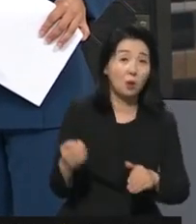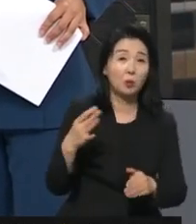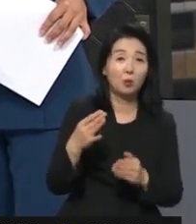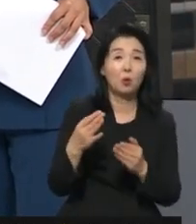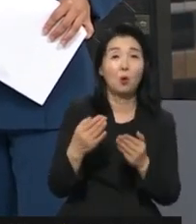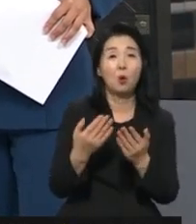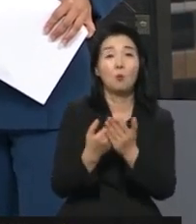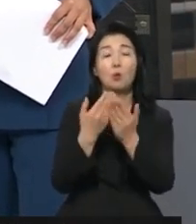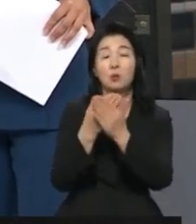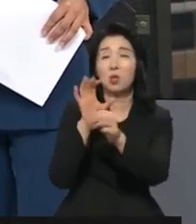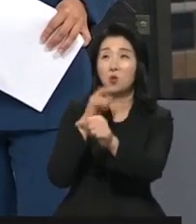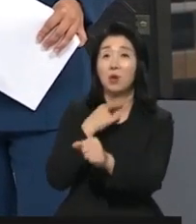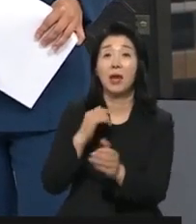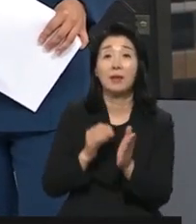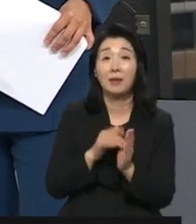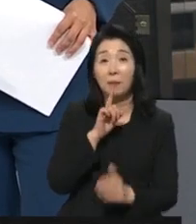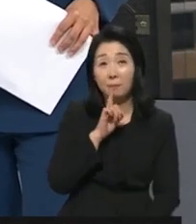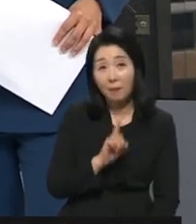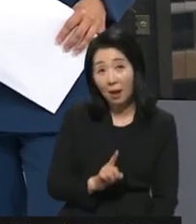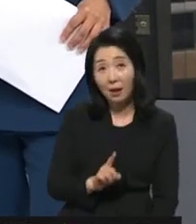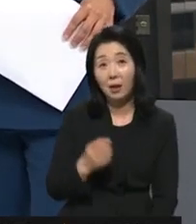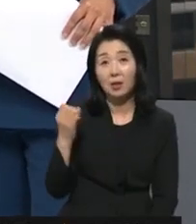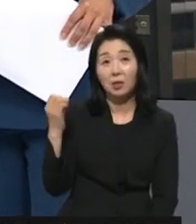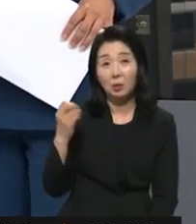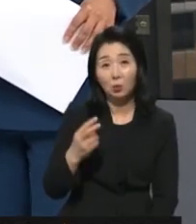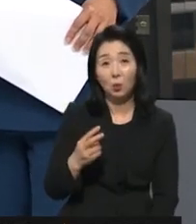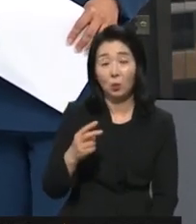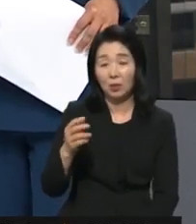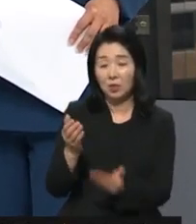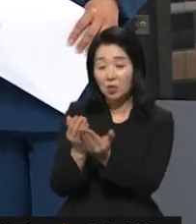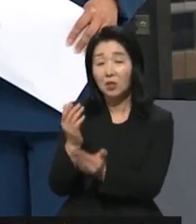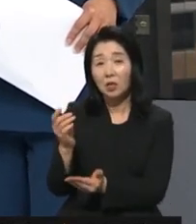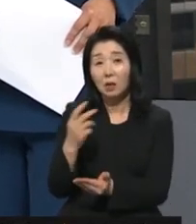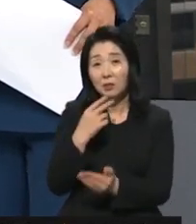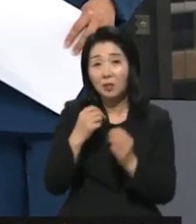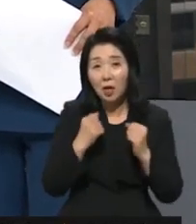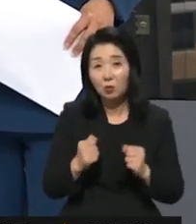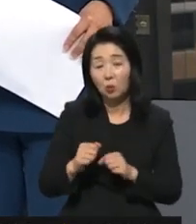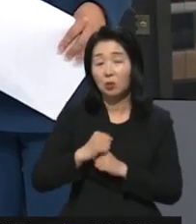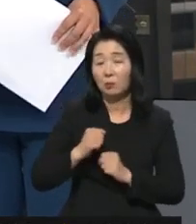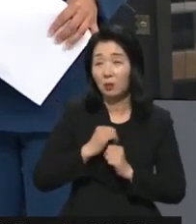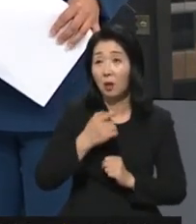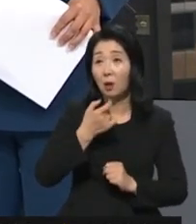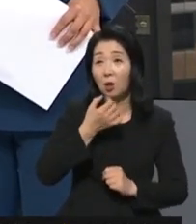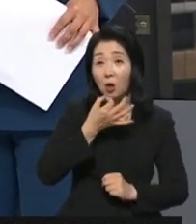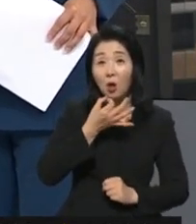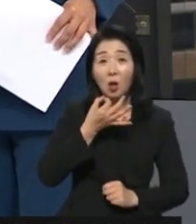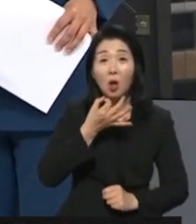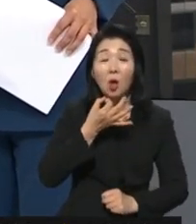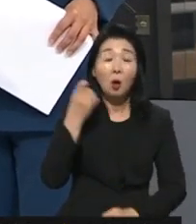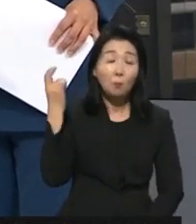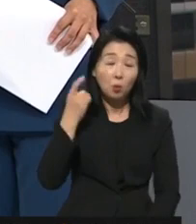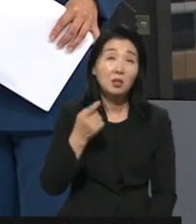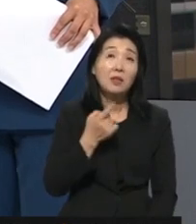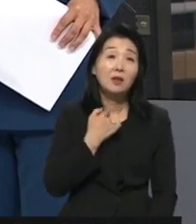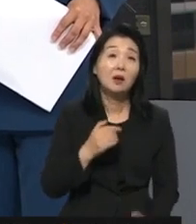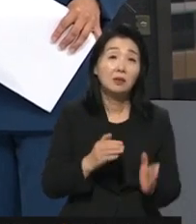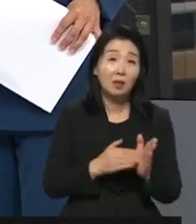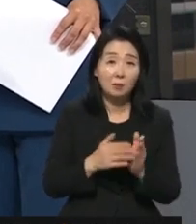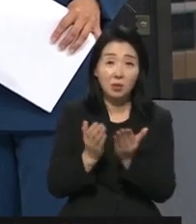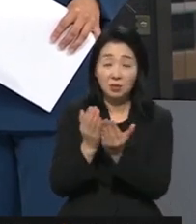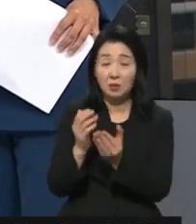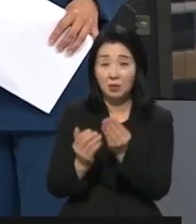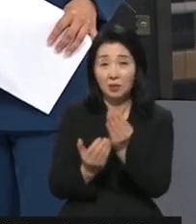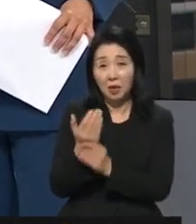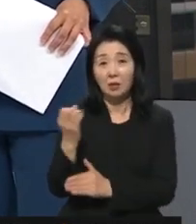보수는 이용했다고 했던 천안함 생존 장병들의 목소리를 좀 들었다면 이 천안함 사태의 원인도 천안 함장에